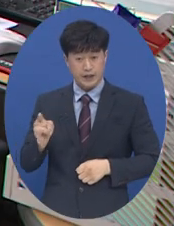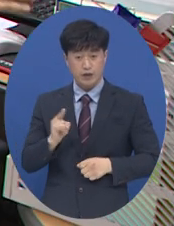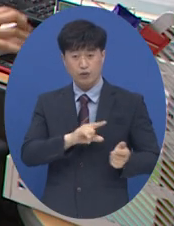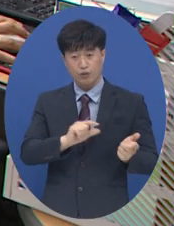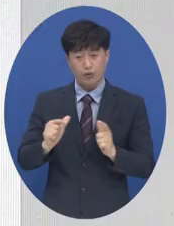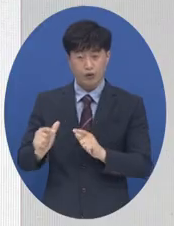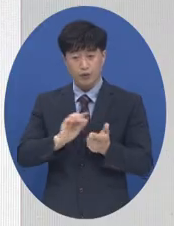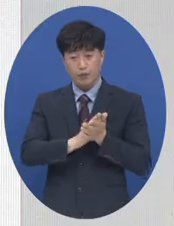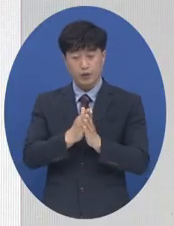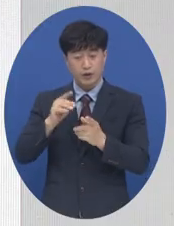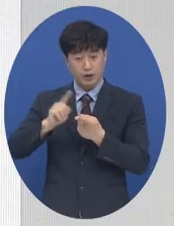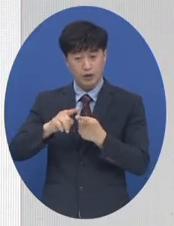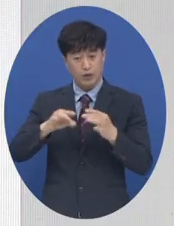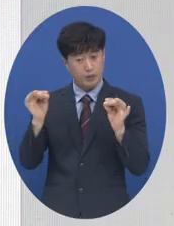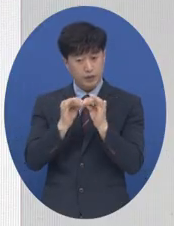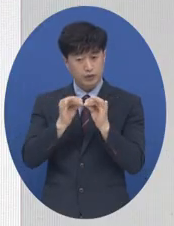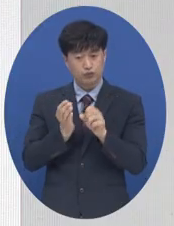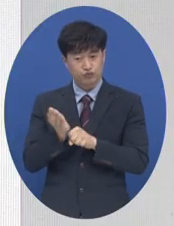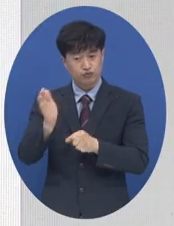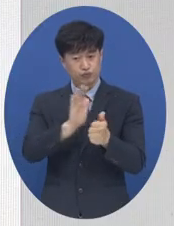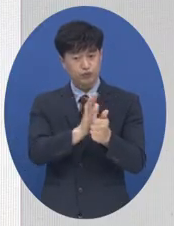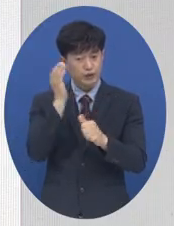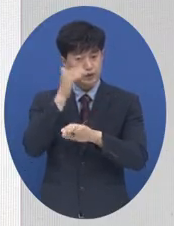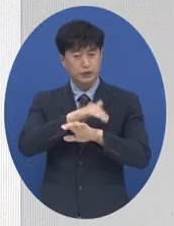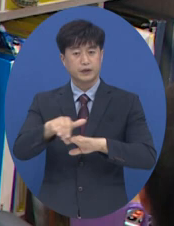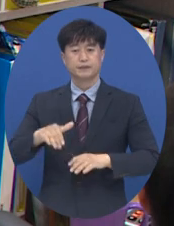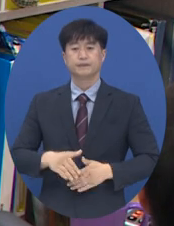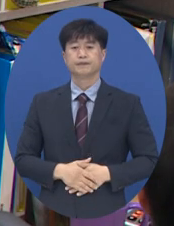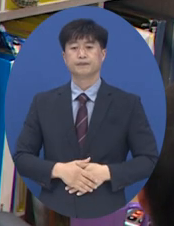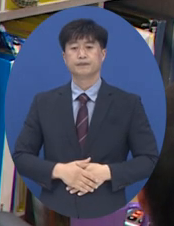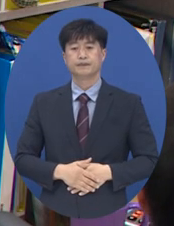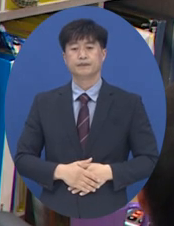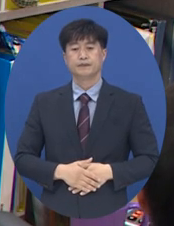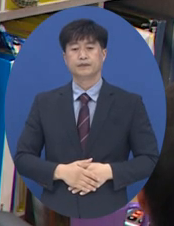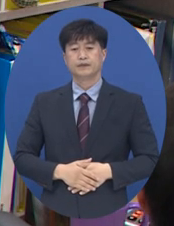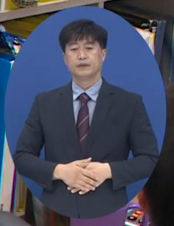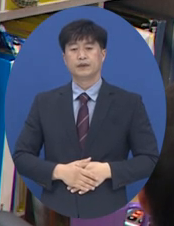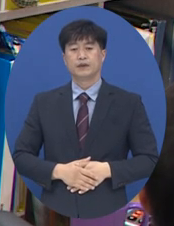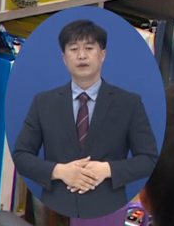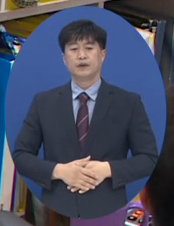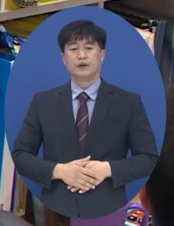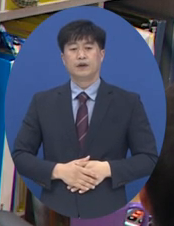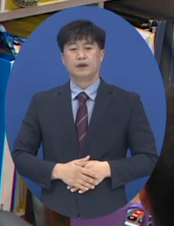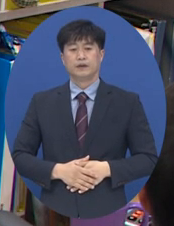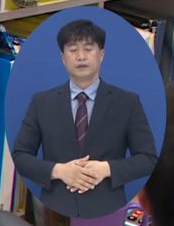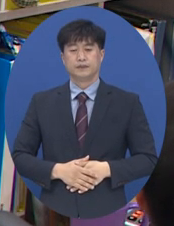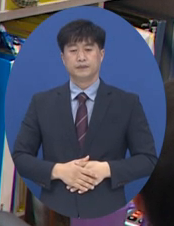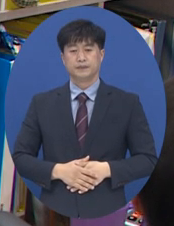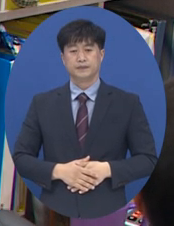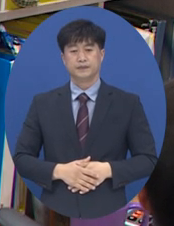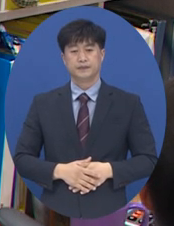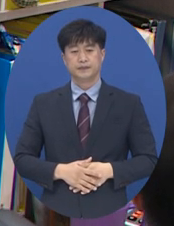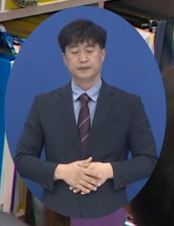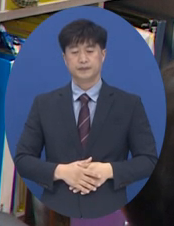환경 변화에 따른 맞춤형 수출 지원을 펼칠 계획입니다. 경기 CCTV 최창순입니다.